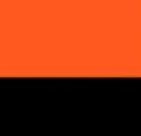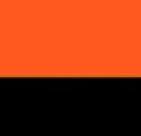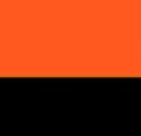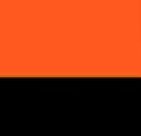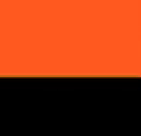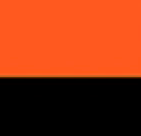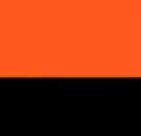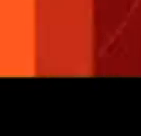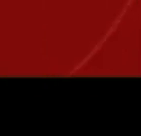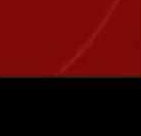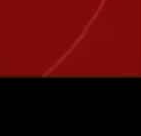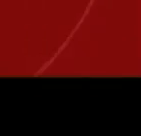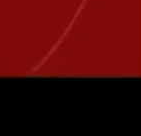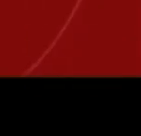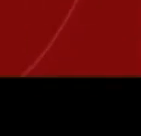Музика